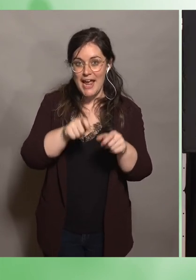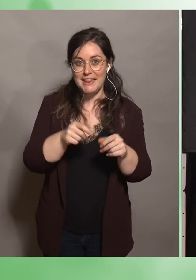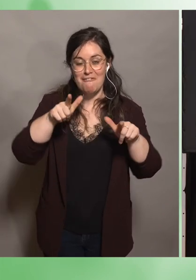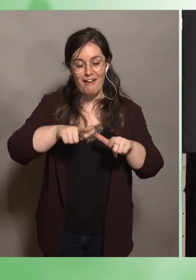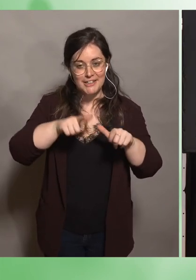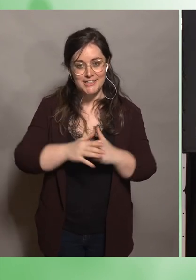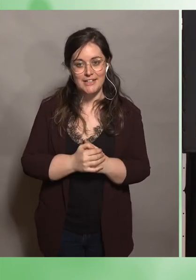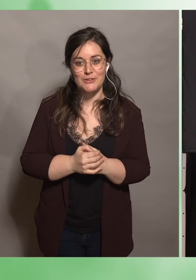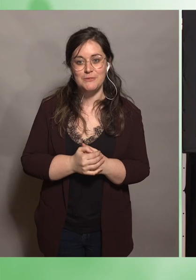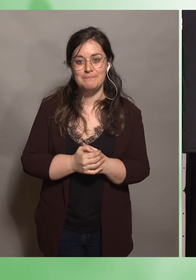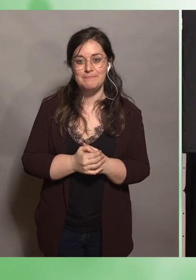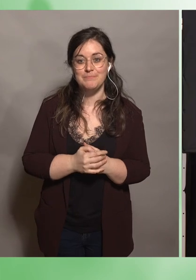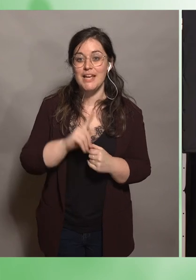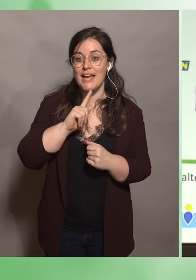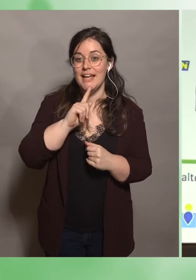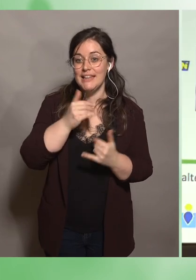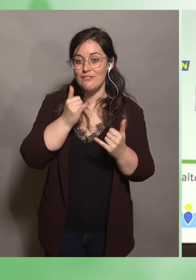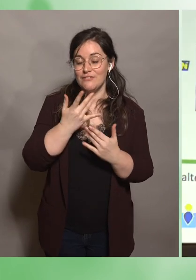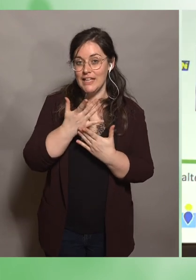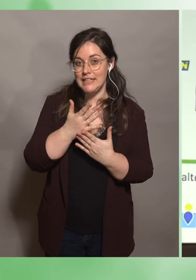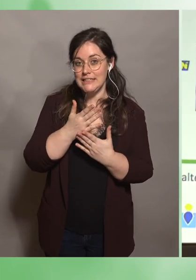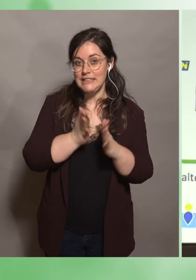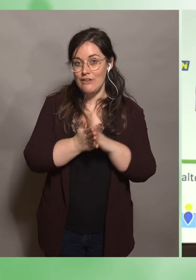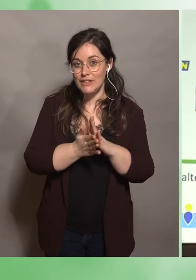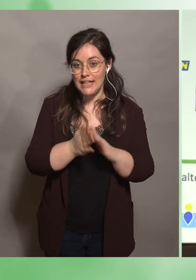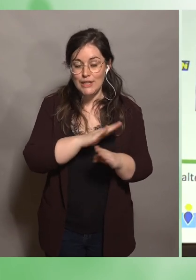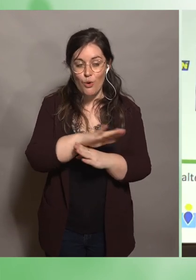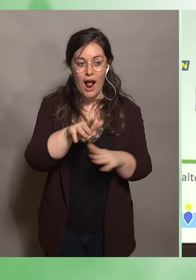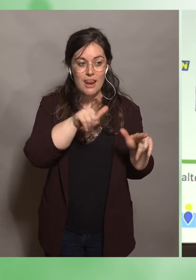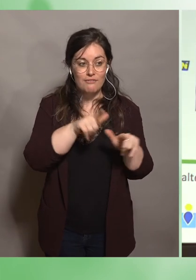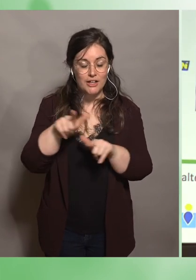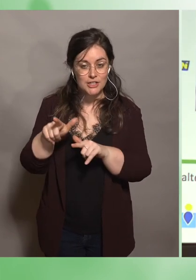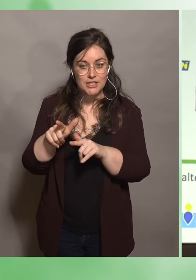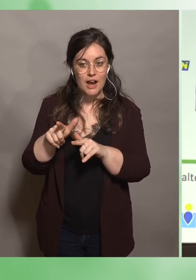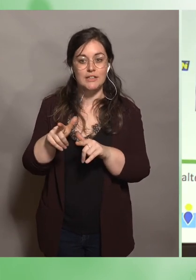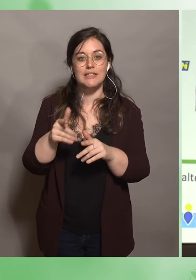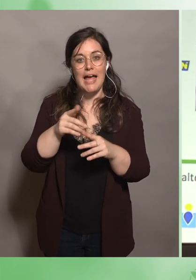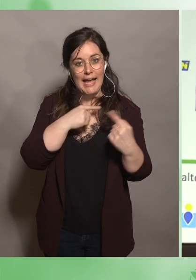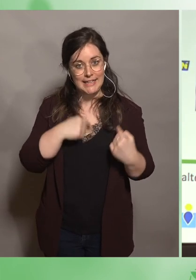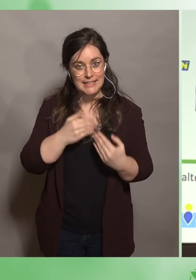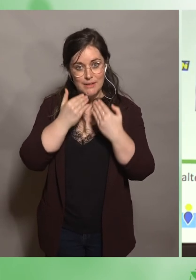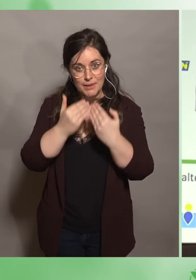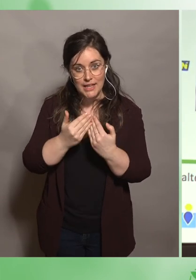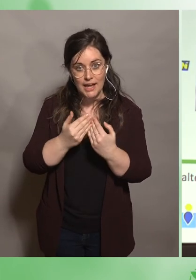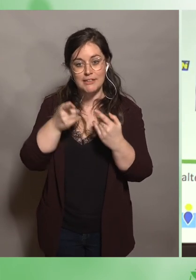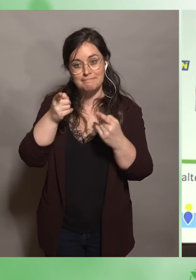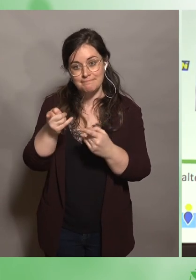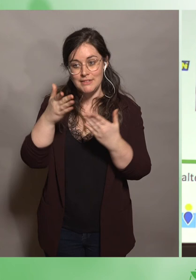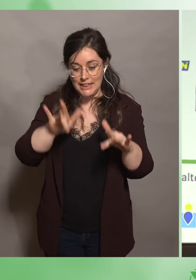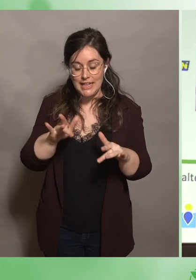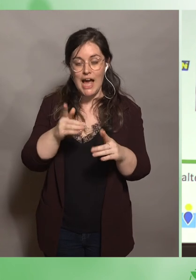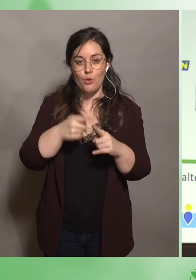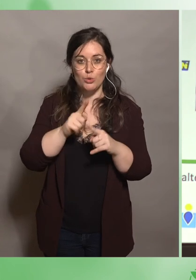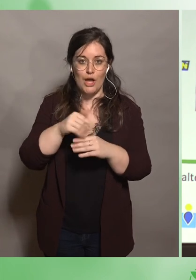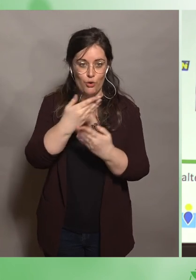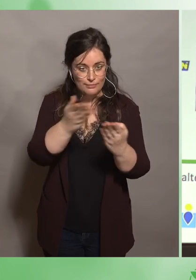Veranstaltung angekommen. Ich darf mich jetzt im Namen aller Veranstalterinnen und Veranstalter ganz herzlich bei Ihnen allen bedanken, bei Ihnen hier und natürlich auch bei Ihnen